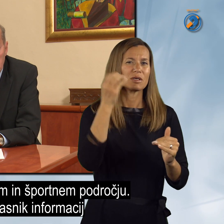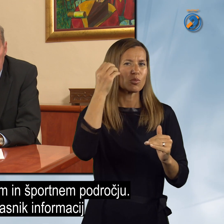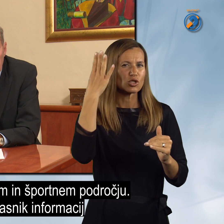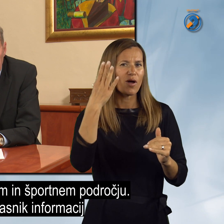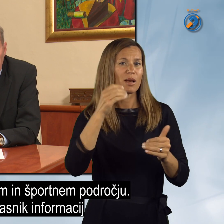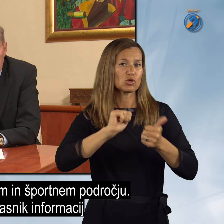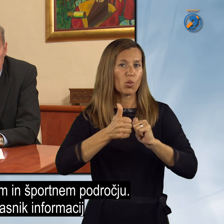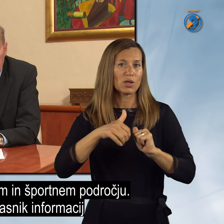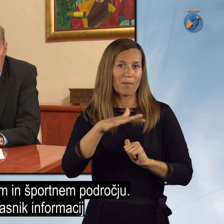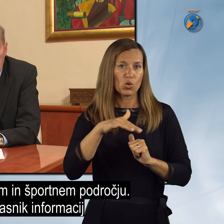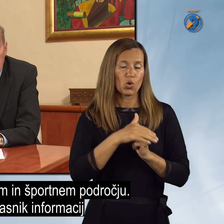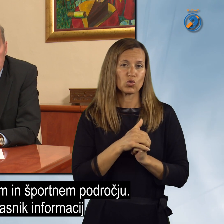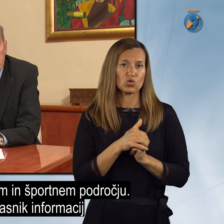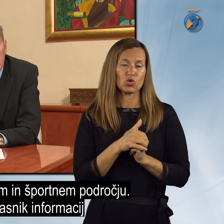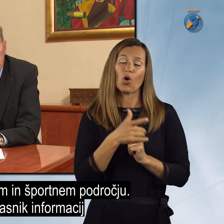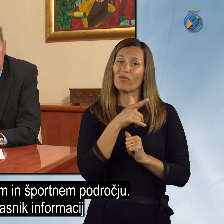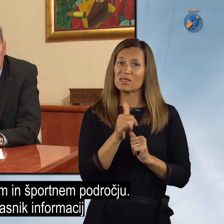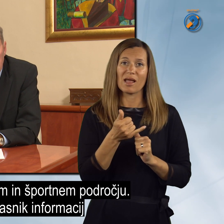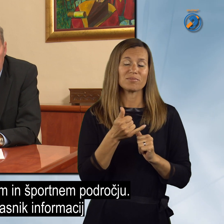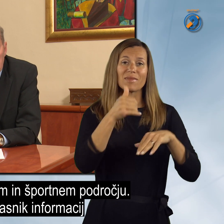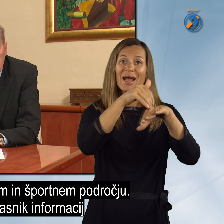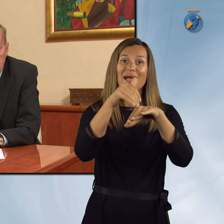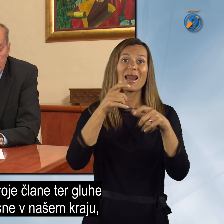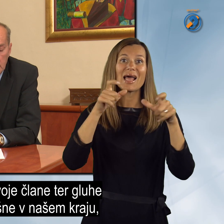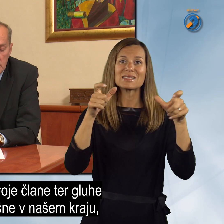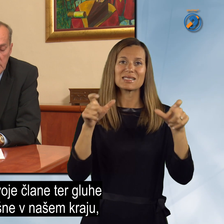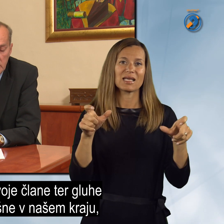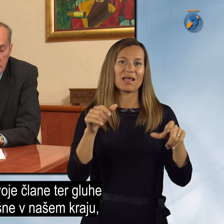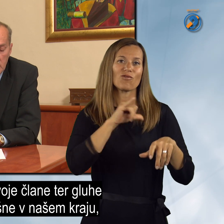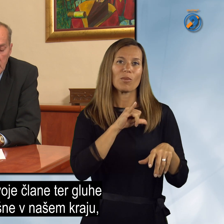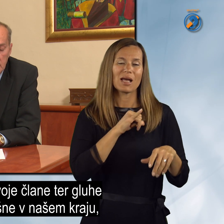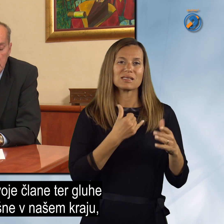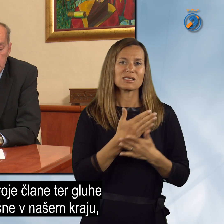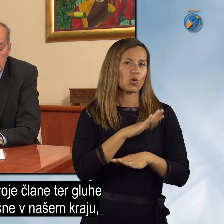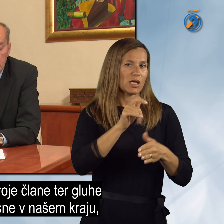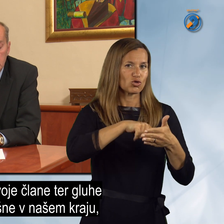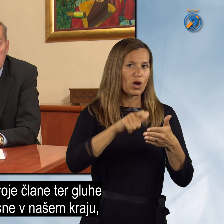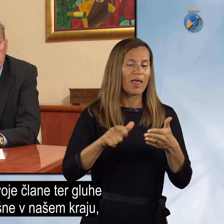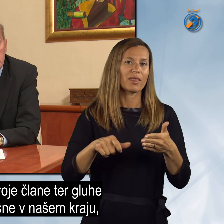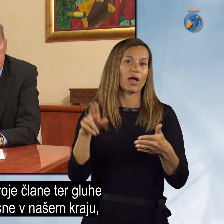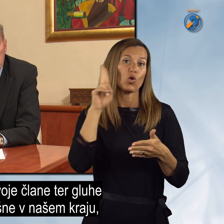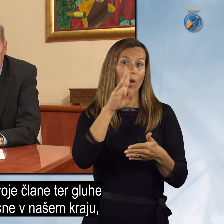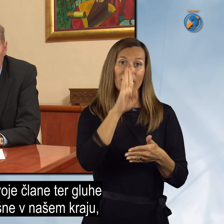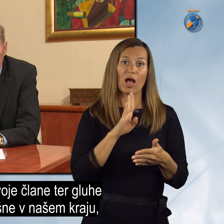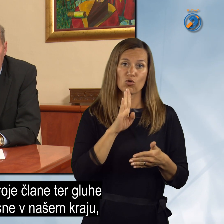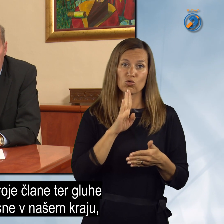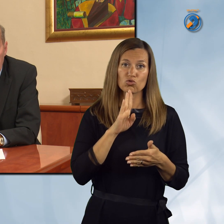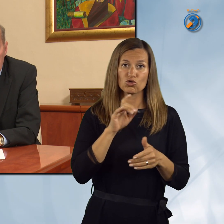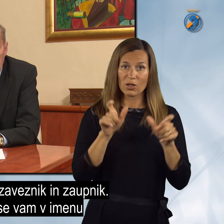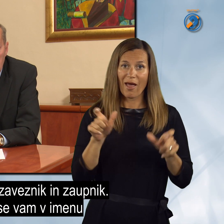izobraževalnem in športnem področju. Ste glasnik informacij za vse svoje člane ter gluhe in naglušne v našem